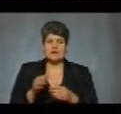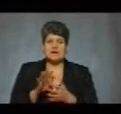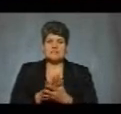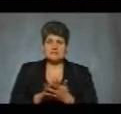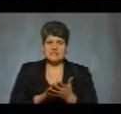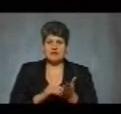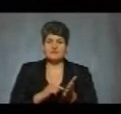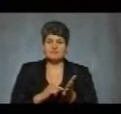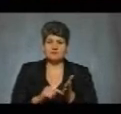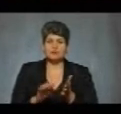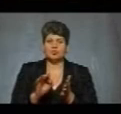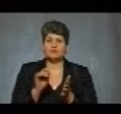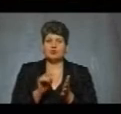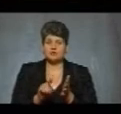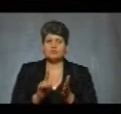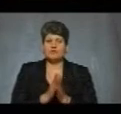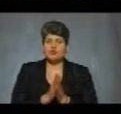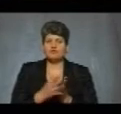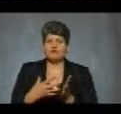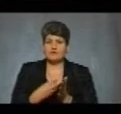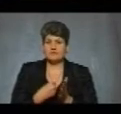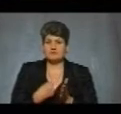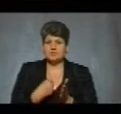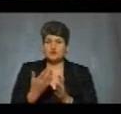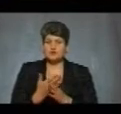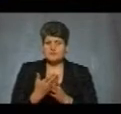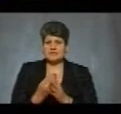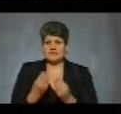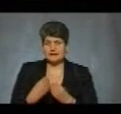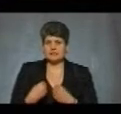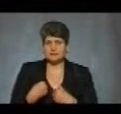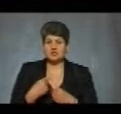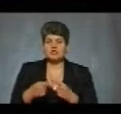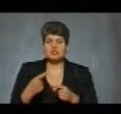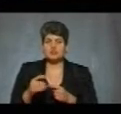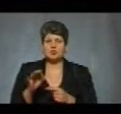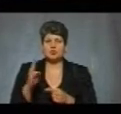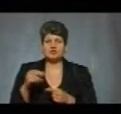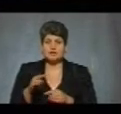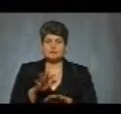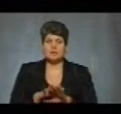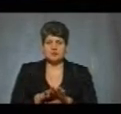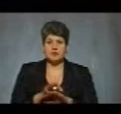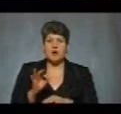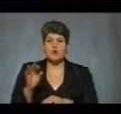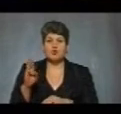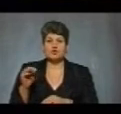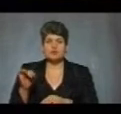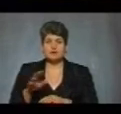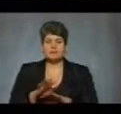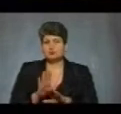з відміткою про те, що прошу виплатити мені субсидії, надати мені субсидії через Ощадбанк, а Ощадбанк вже буде регулювати